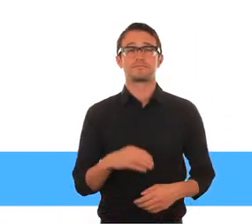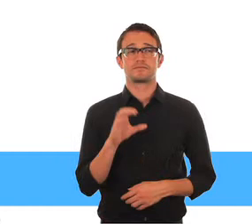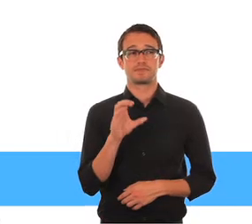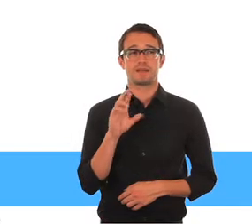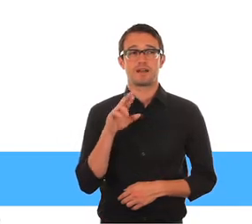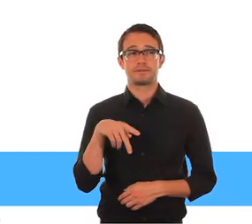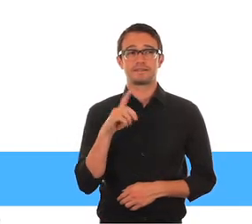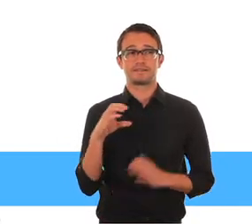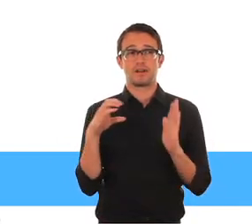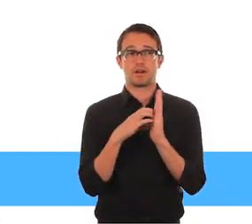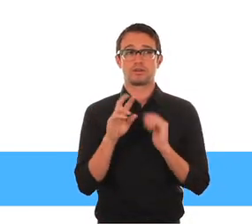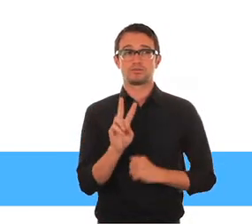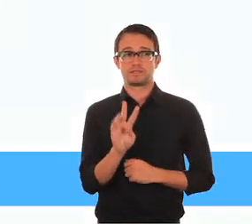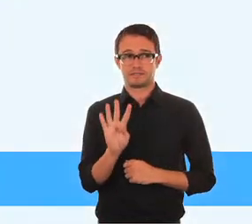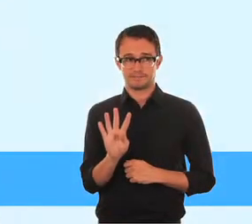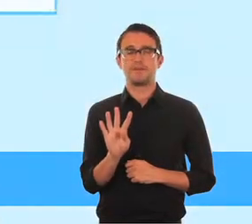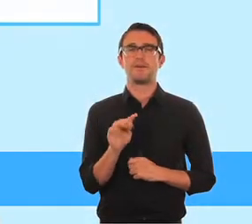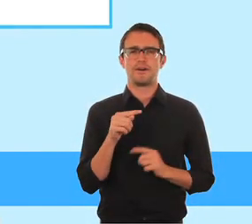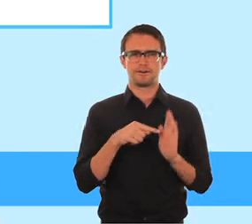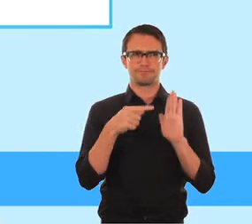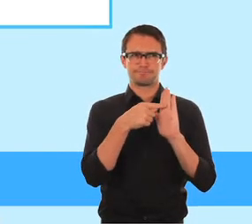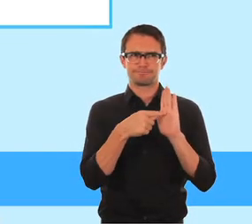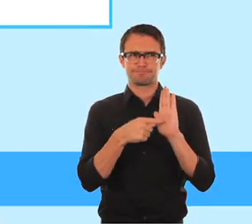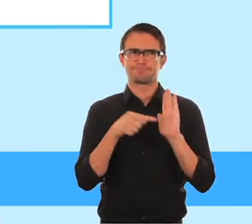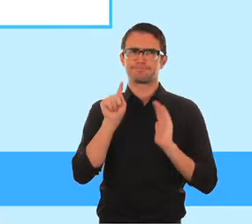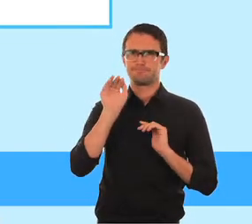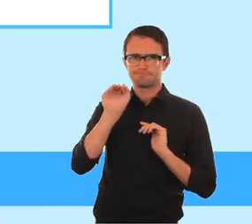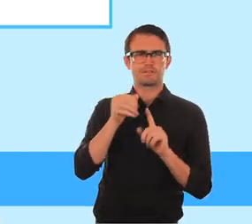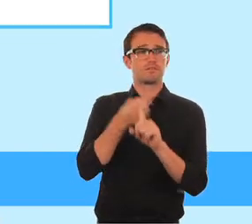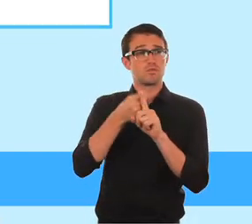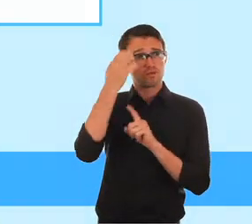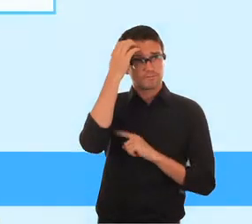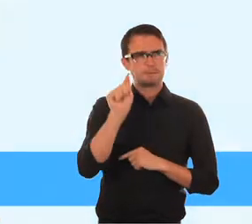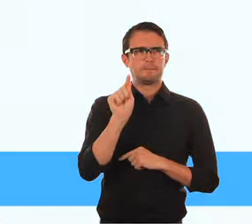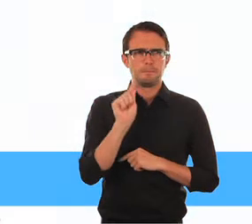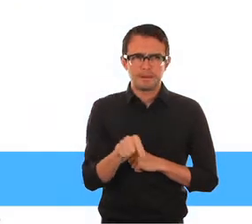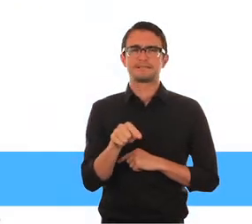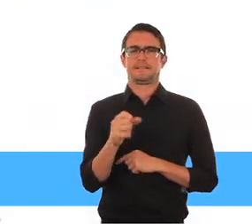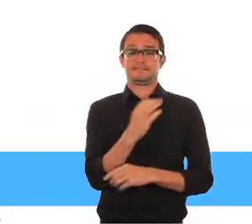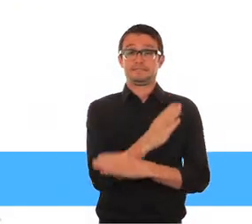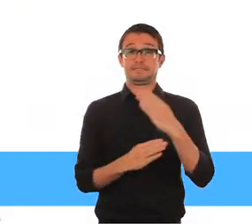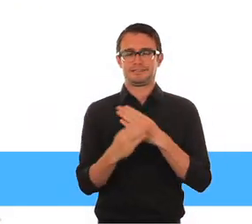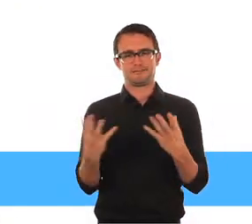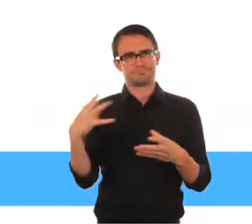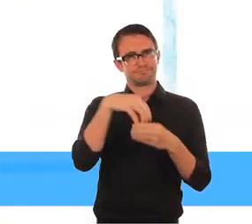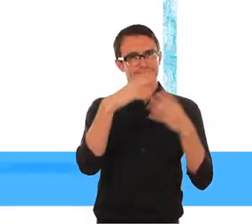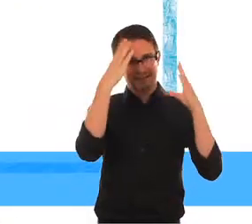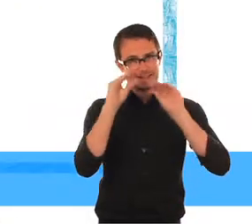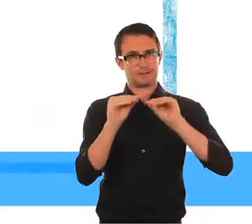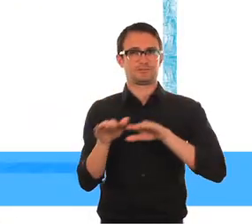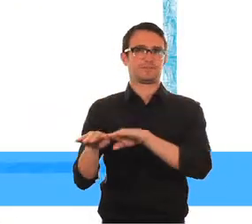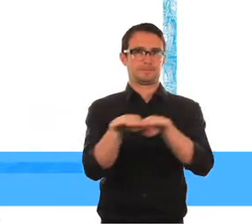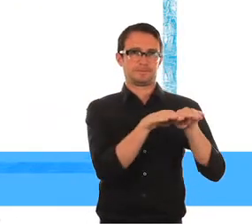L'article 24 rend explicite le devoir des gouvernements de favoriser l'accès des enfants handicapés à une éducation inclusive.